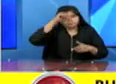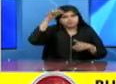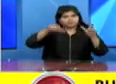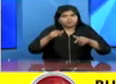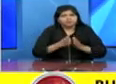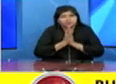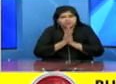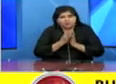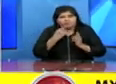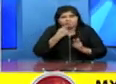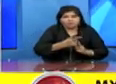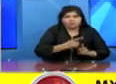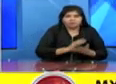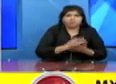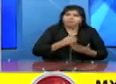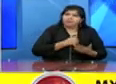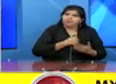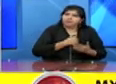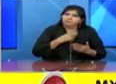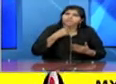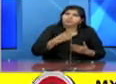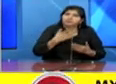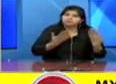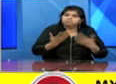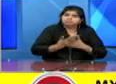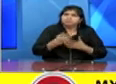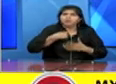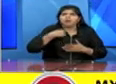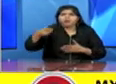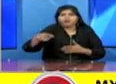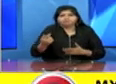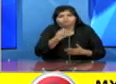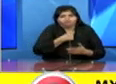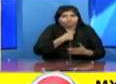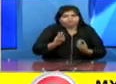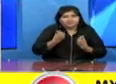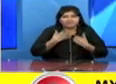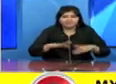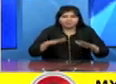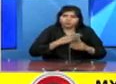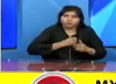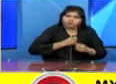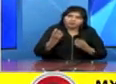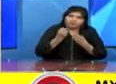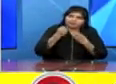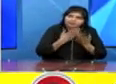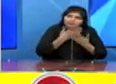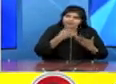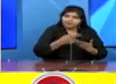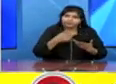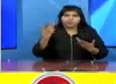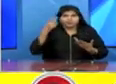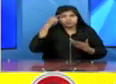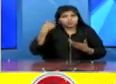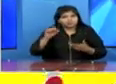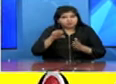क्षमा मांगता हूं और मेरी आत्मा कहती है कि आप मुझे जरूर क्षमा करेंगे, क्योंकि कुछ ऐसे निर्णय